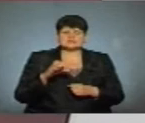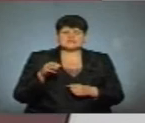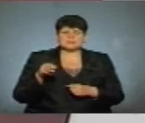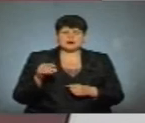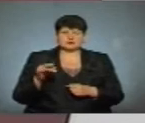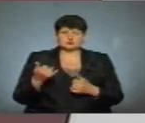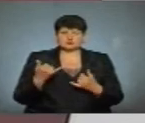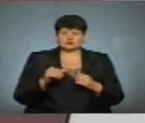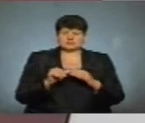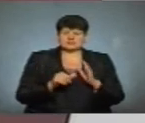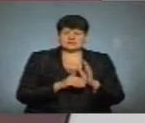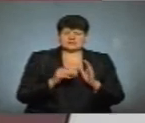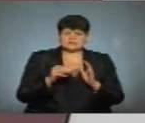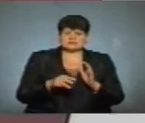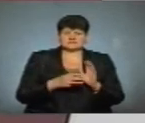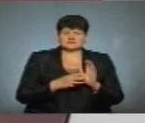сьогодні в нас